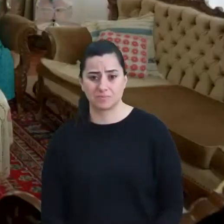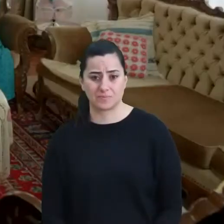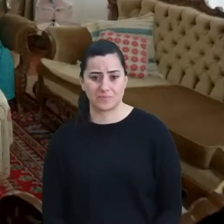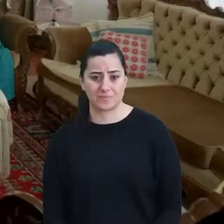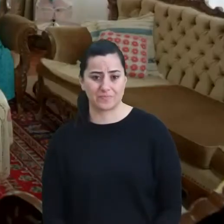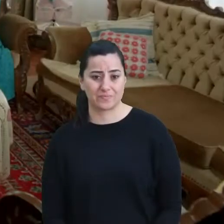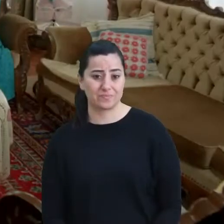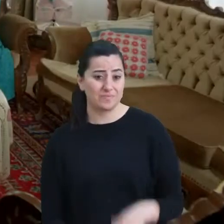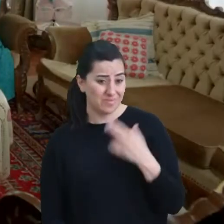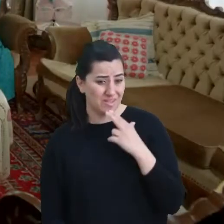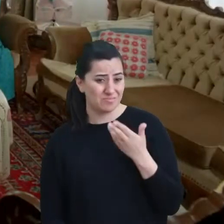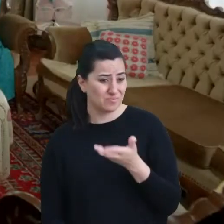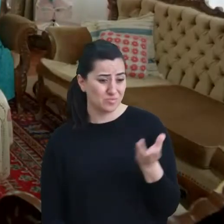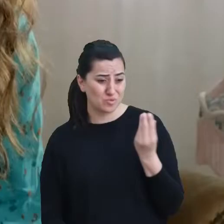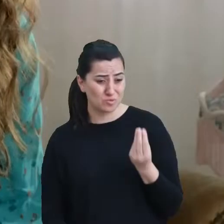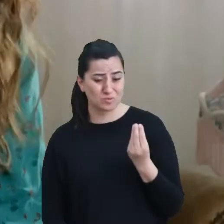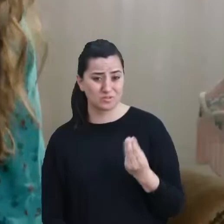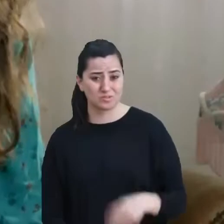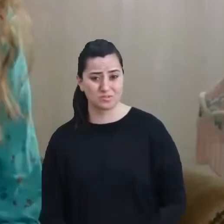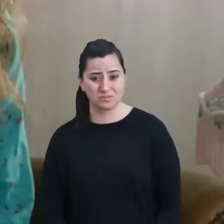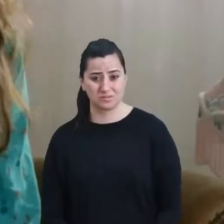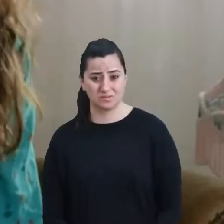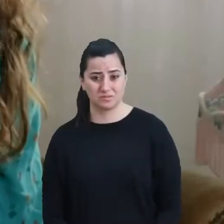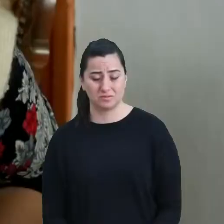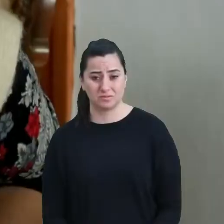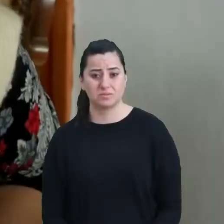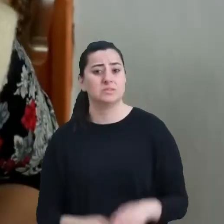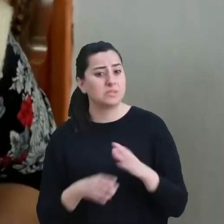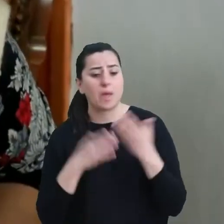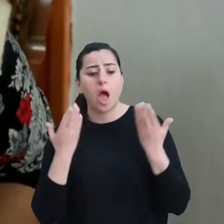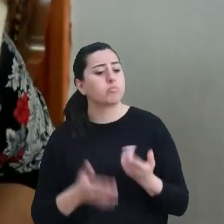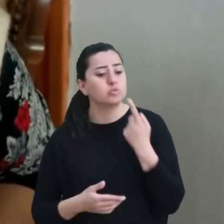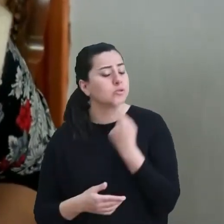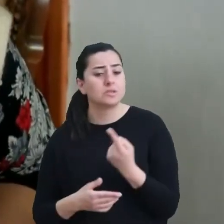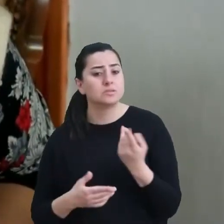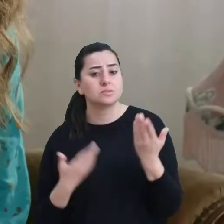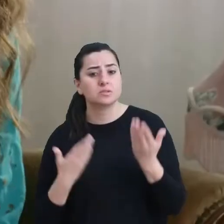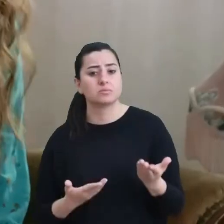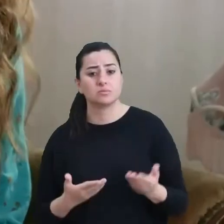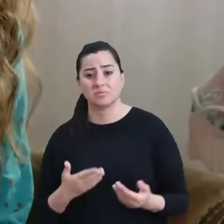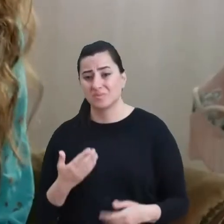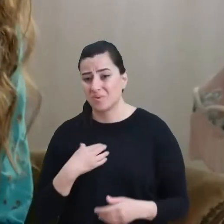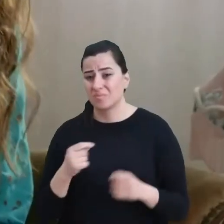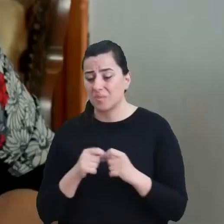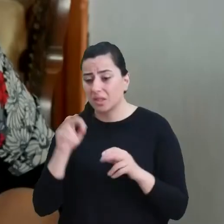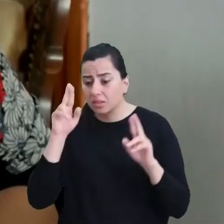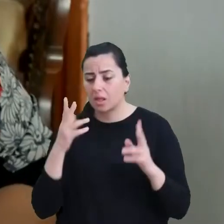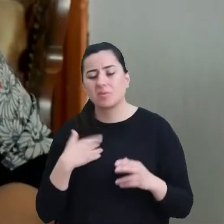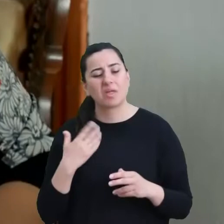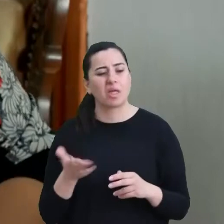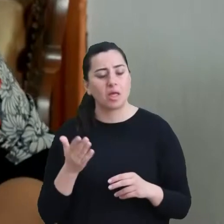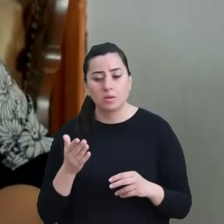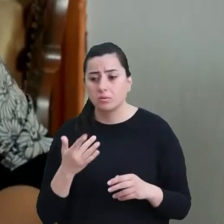Ay abla, bunlar çok güzel. O zaman neden tamam dedin? Neden söz kestirdin? Ben Bahri'yi tanımıyordum ki